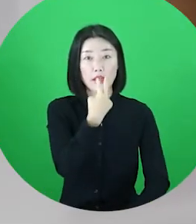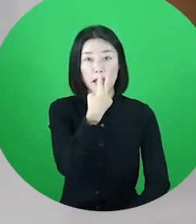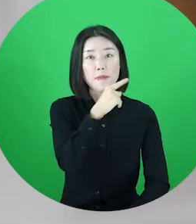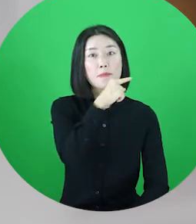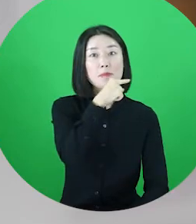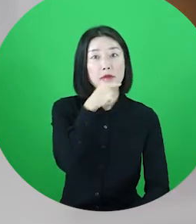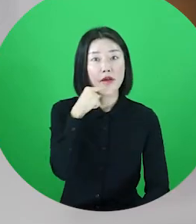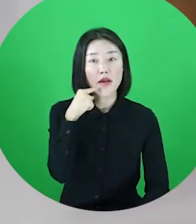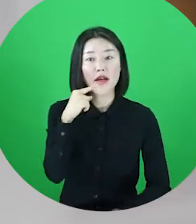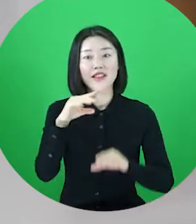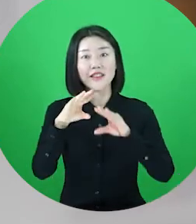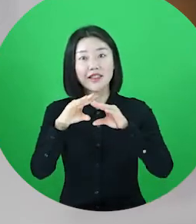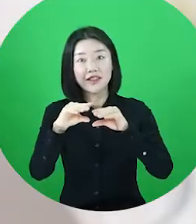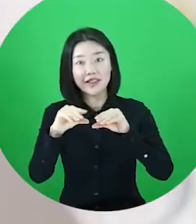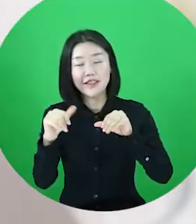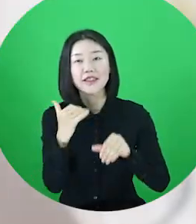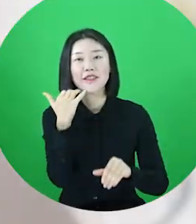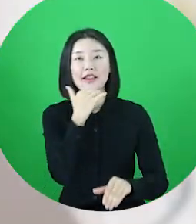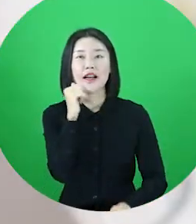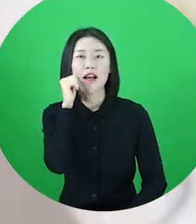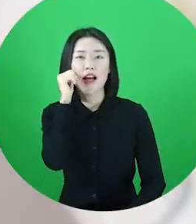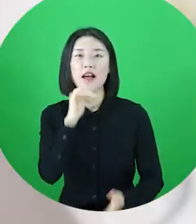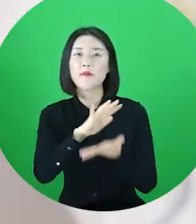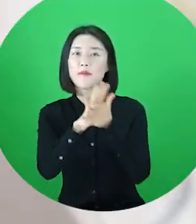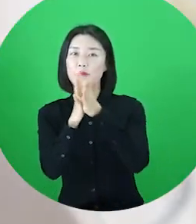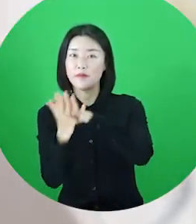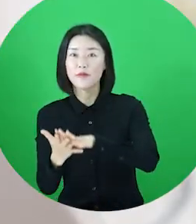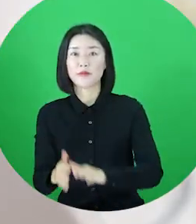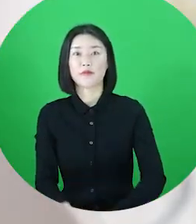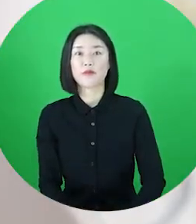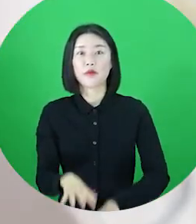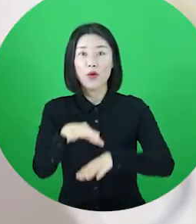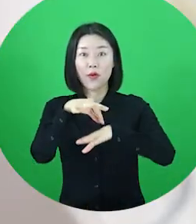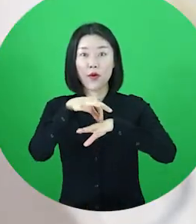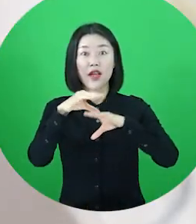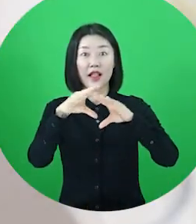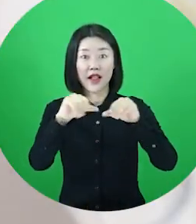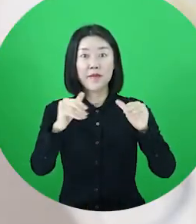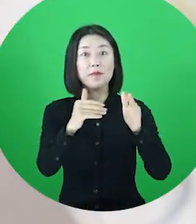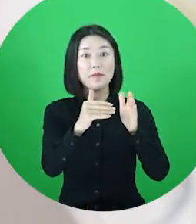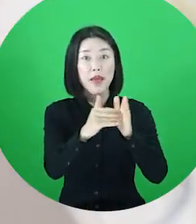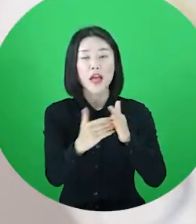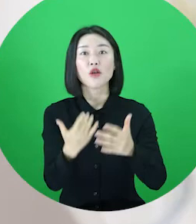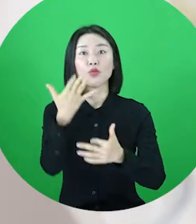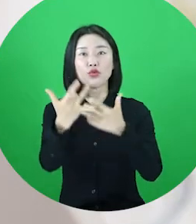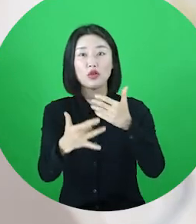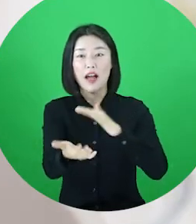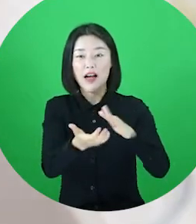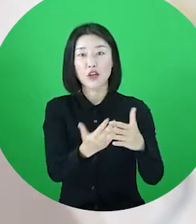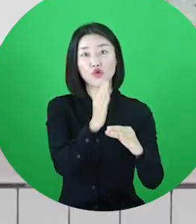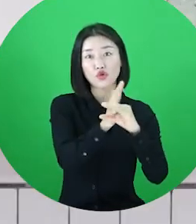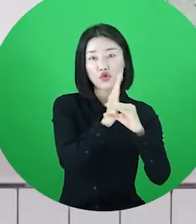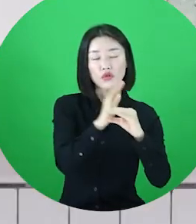갈색이 된답니다. 고기가 익으면 불을 약불로 줄여주겠습니다.